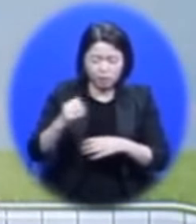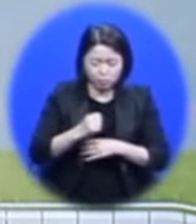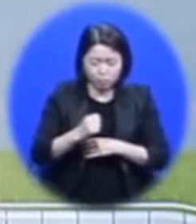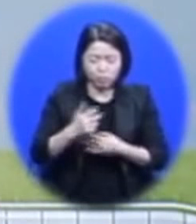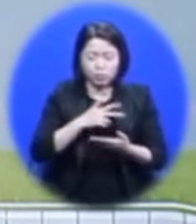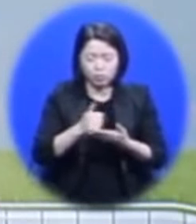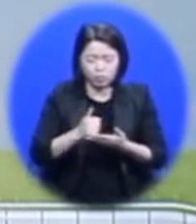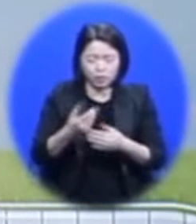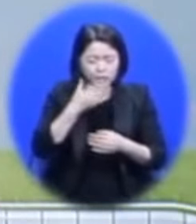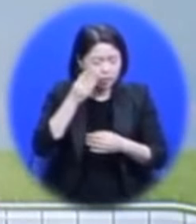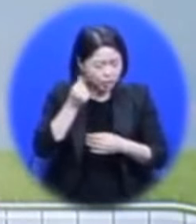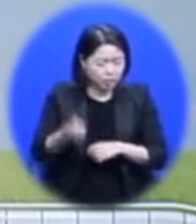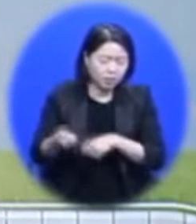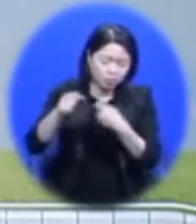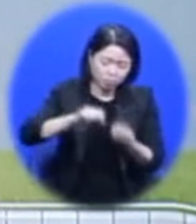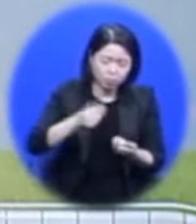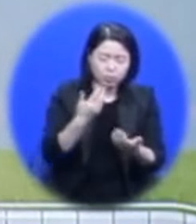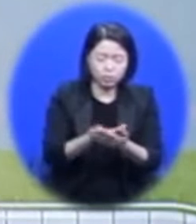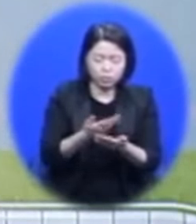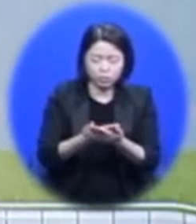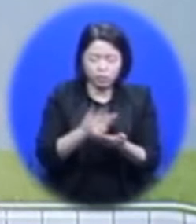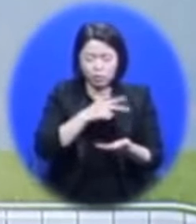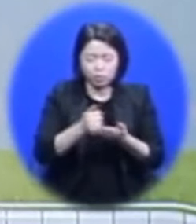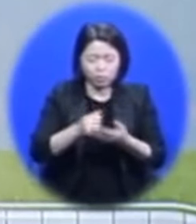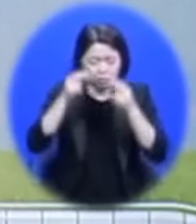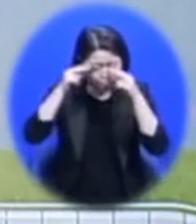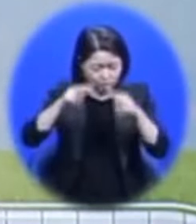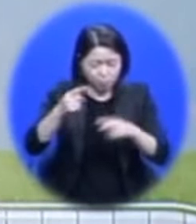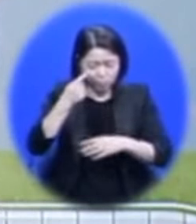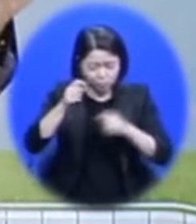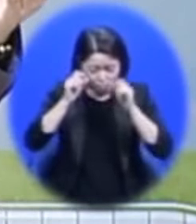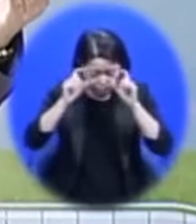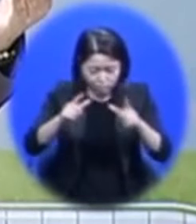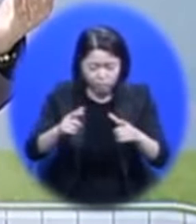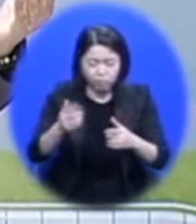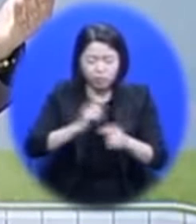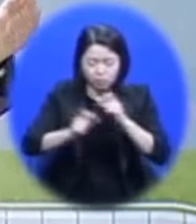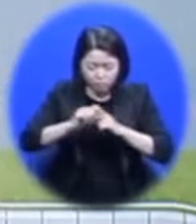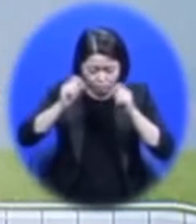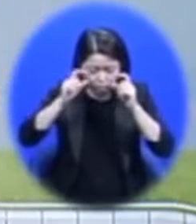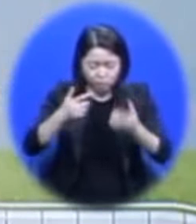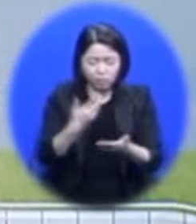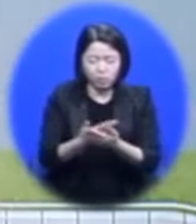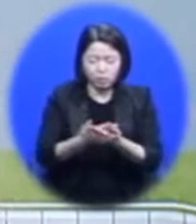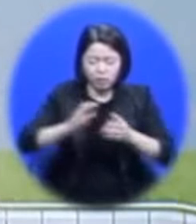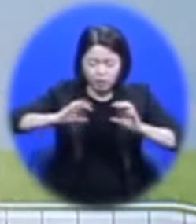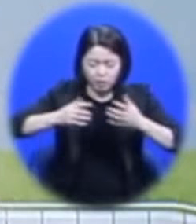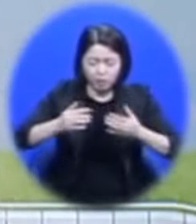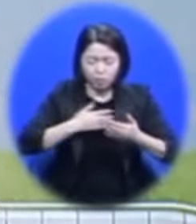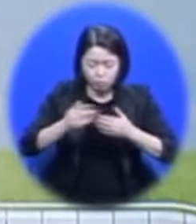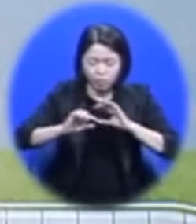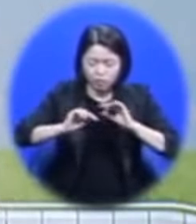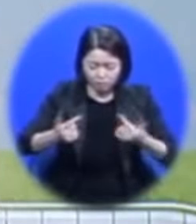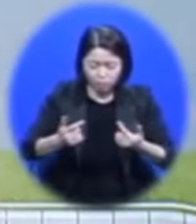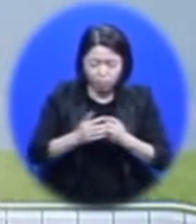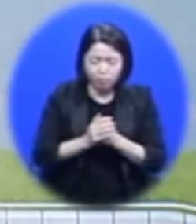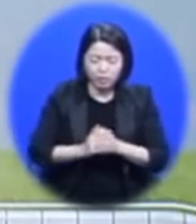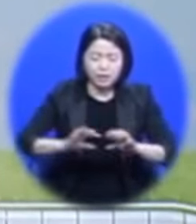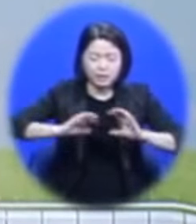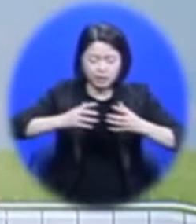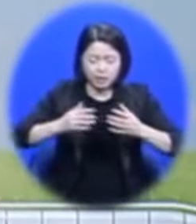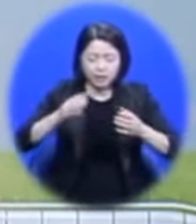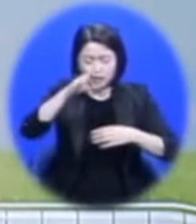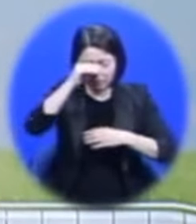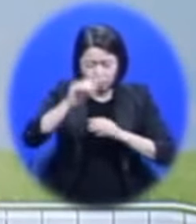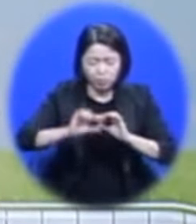주님 기름 부어주소서. 주님을 바라보는 눈을 더욱 열어주시고 더욱 열어주소서. 세상도 두려워하지도 않고 세상 닮지도